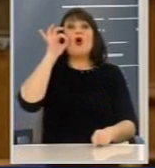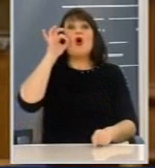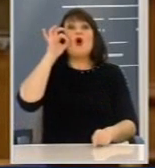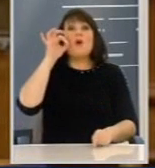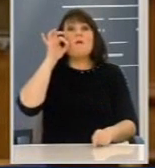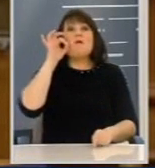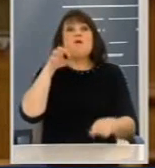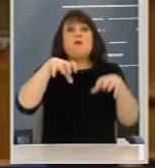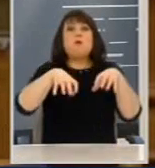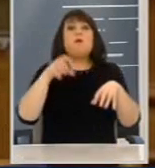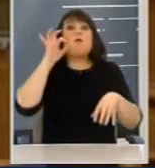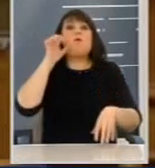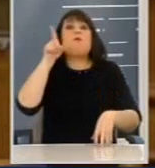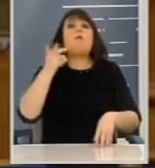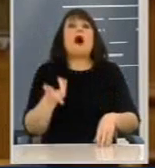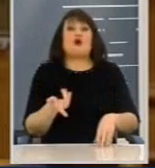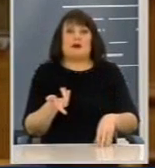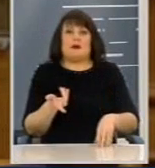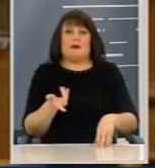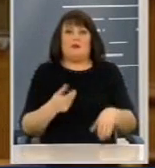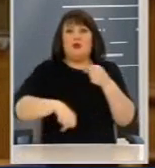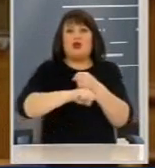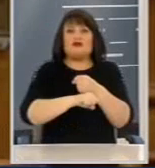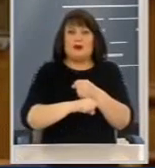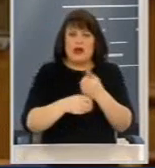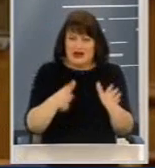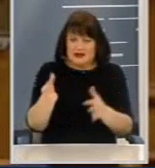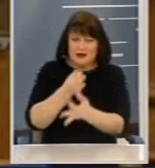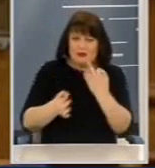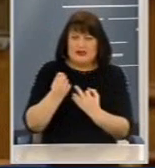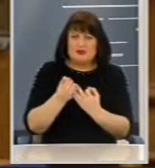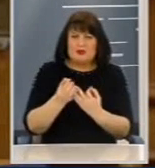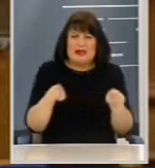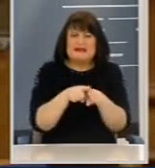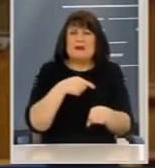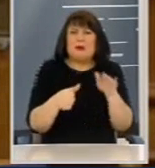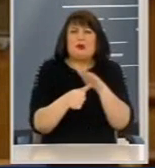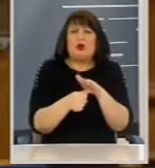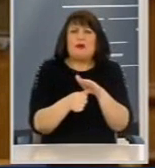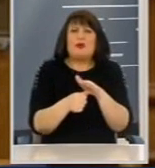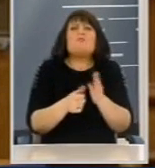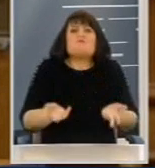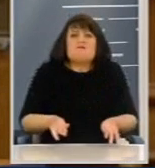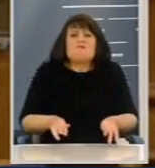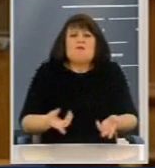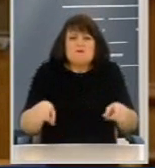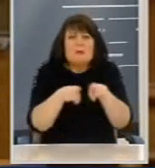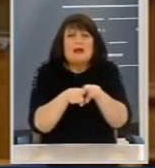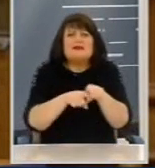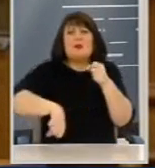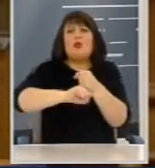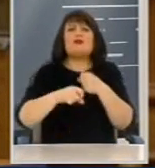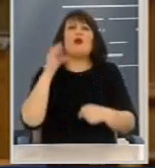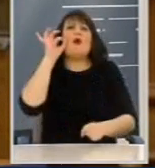πείτε? Έχετε κάτι να πείτε? Γιατί το είναι ευθέως? Εκτός εάν αυτό το οποίο έχετε να του καταλογίσετε, και εκεί θα συμφωνήσω μαζί